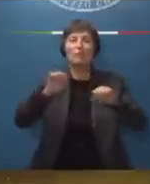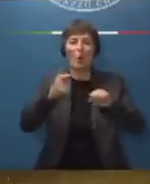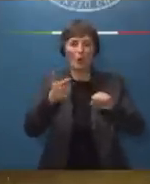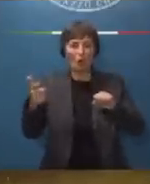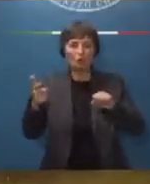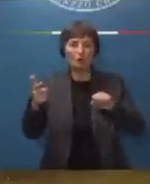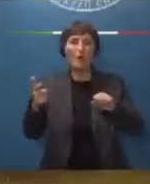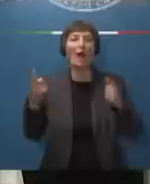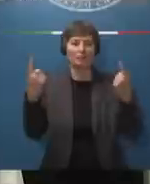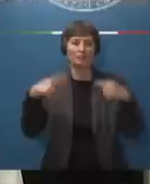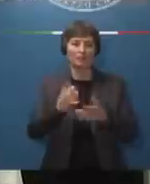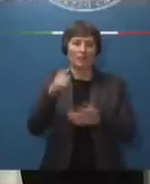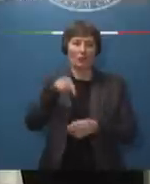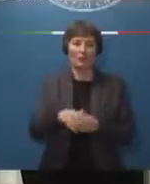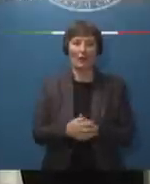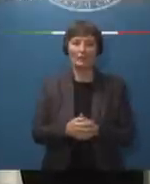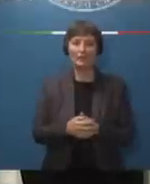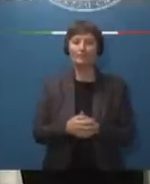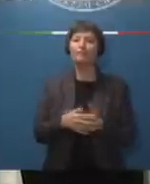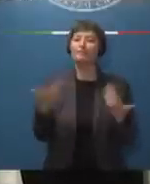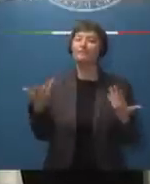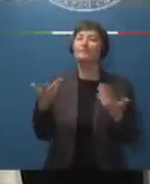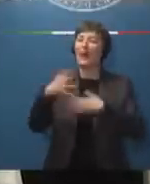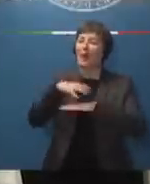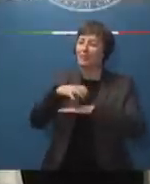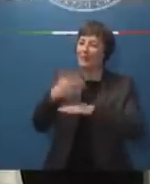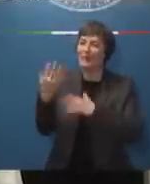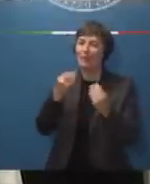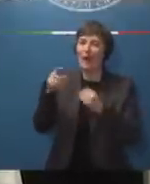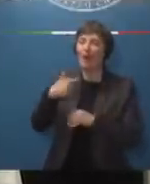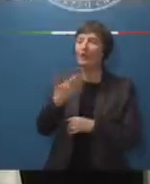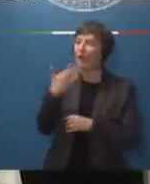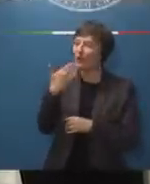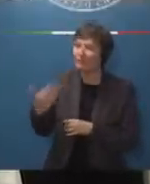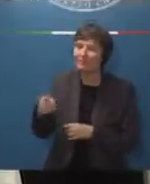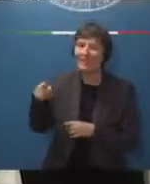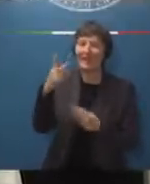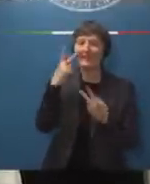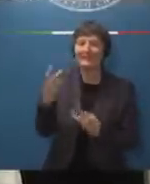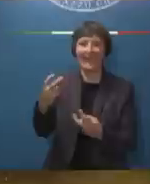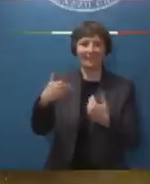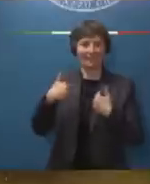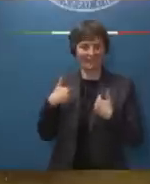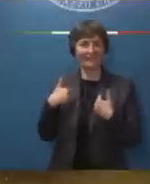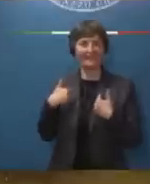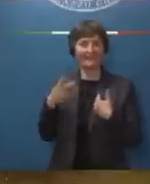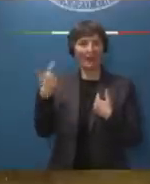bomba signor primo ministro meloni e voglio ringraziare per questa per la visita che ha fatto era un segnale molto importante